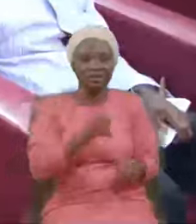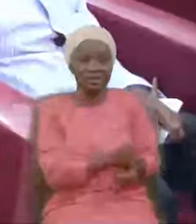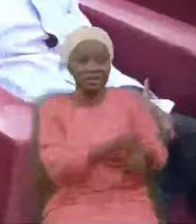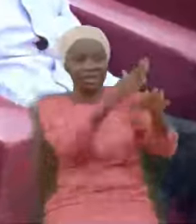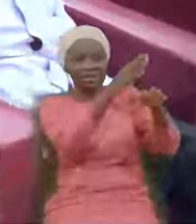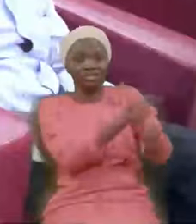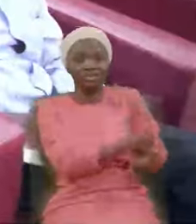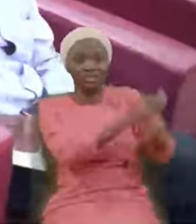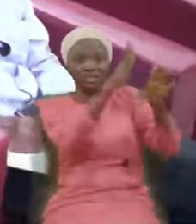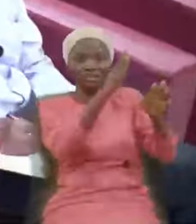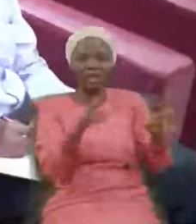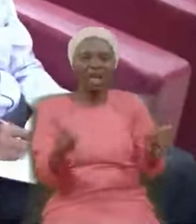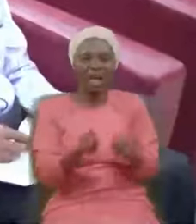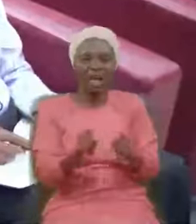emportera.